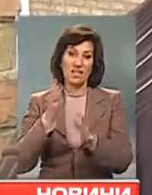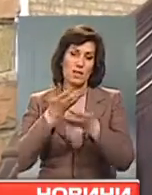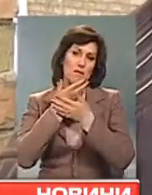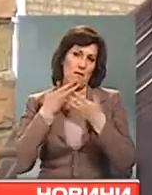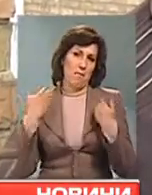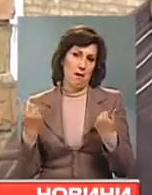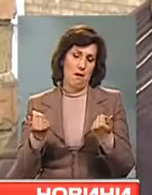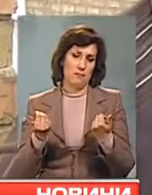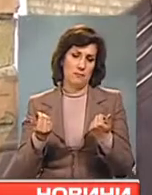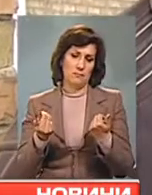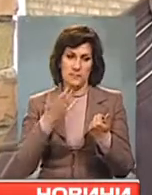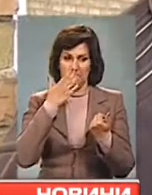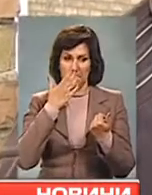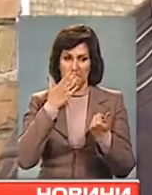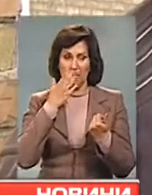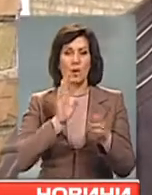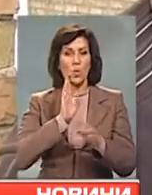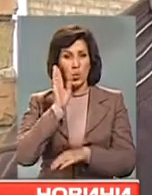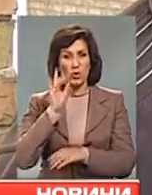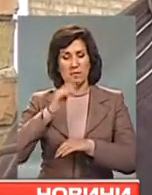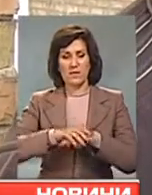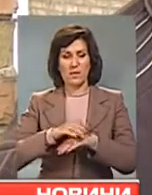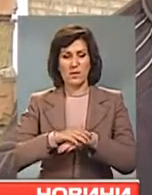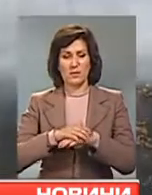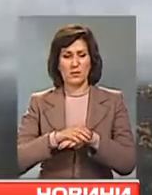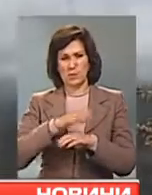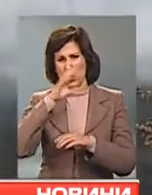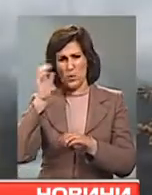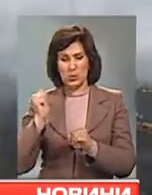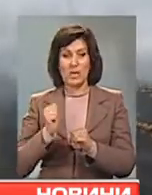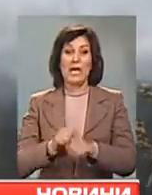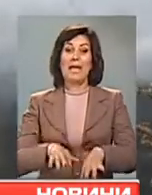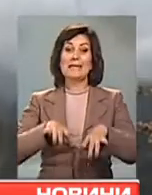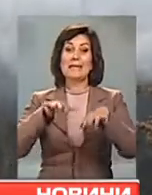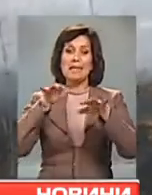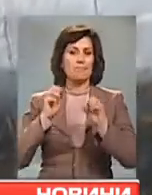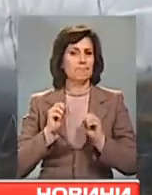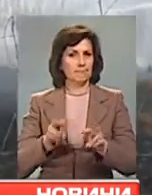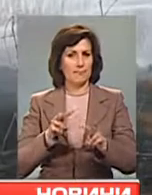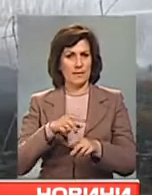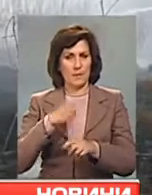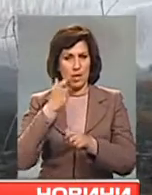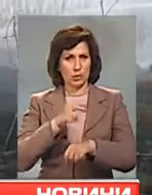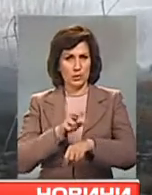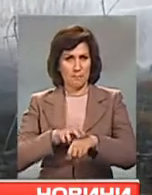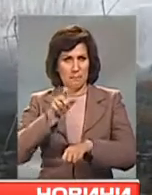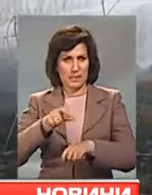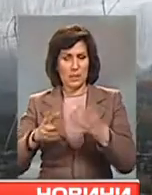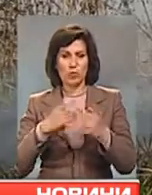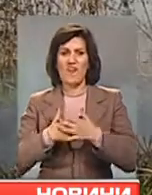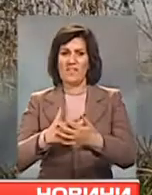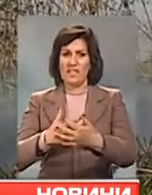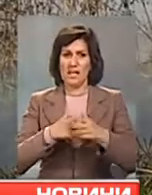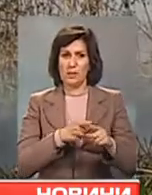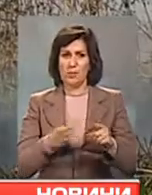нема. А утром і вечором, і ночью. Дим від торфовищ небезпечний, застерігають медики. Якщо вдихати